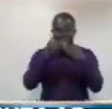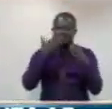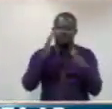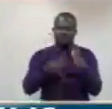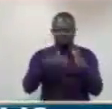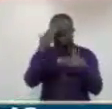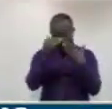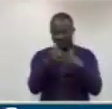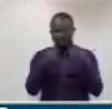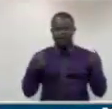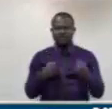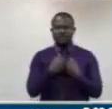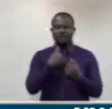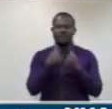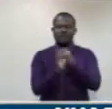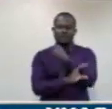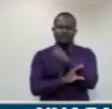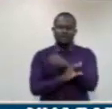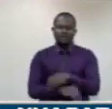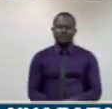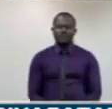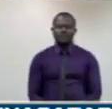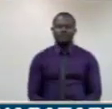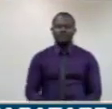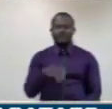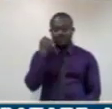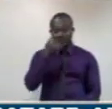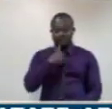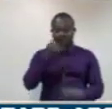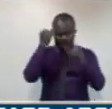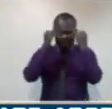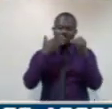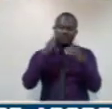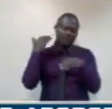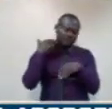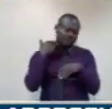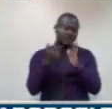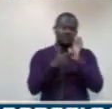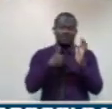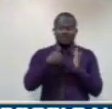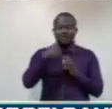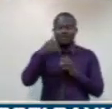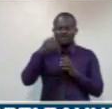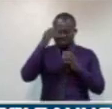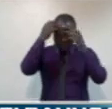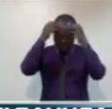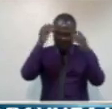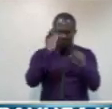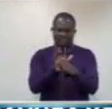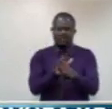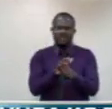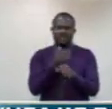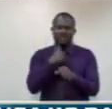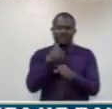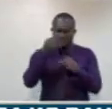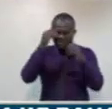birengagije ingaruka yagize ku gihugu iyo ufite ingengabitekerezo bigaragara ko utagira ubwenge iyo ugira urwangano rwinshi iyo ugira umujinya mwinshi